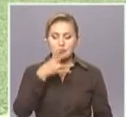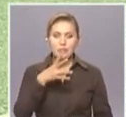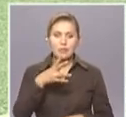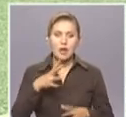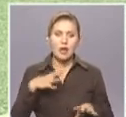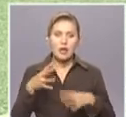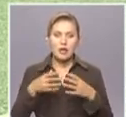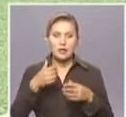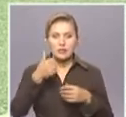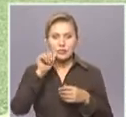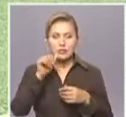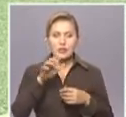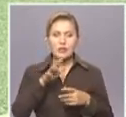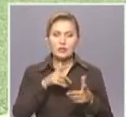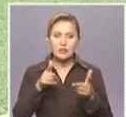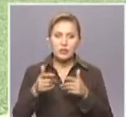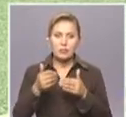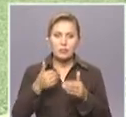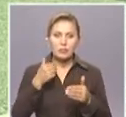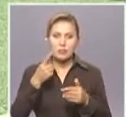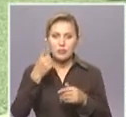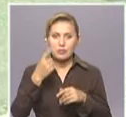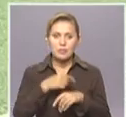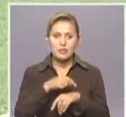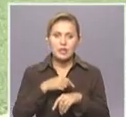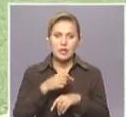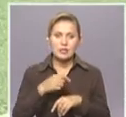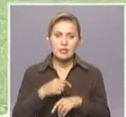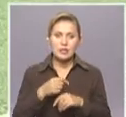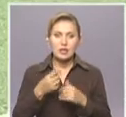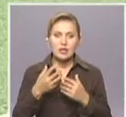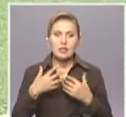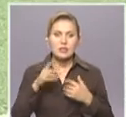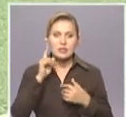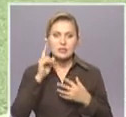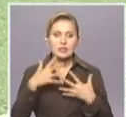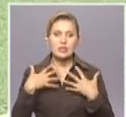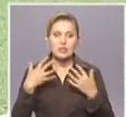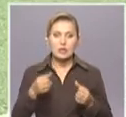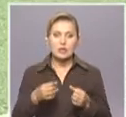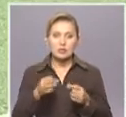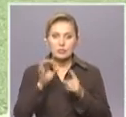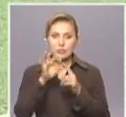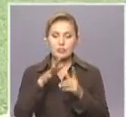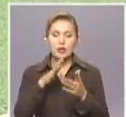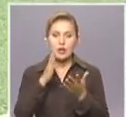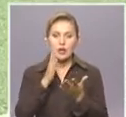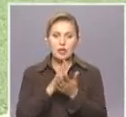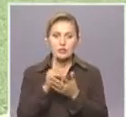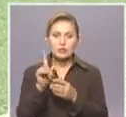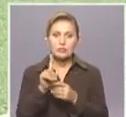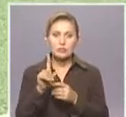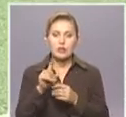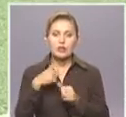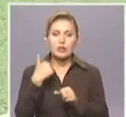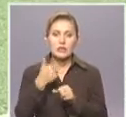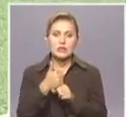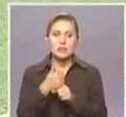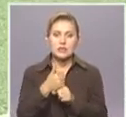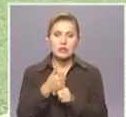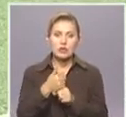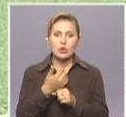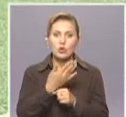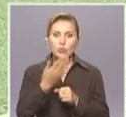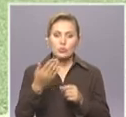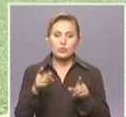біз дайындалып жаттықтық. Бар болған бірақ сағат. Жастар денсаулыққа баулу мақсатында жасалып жатыр. Негізінде